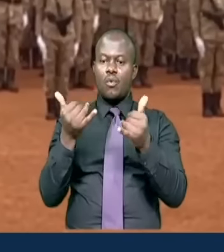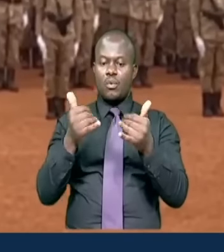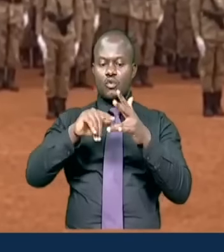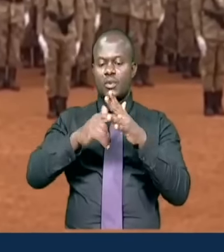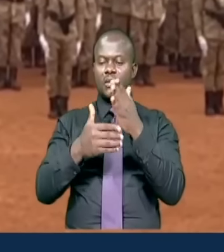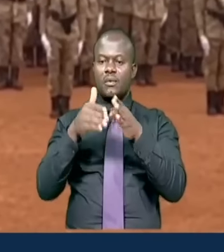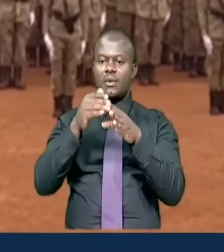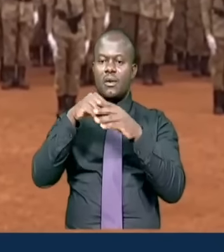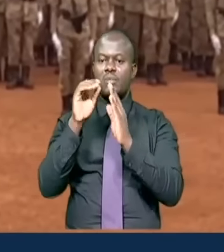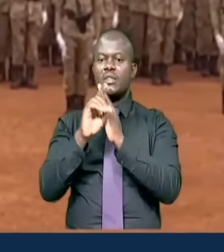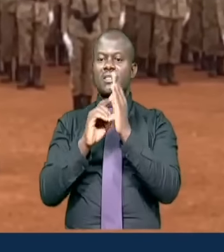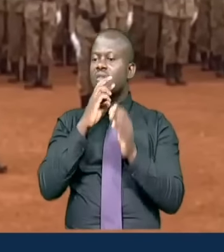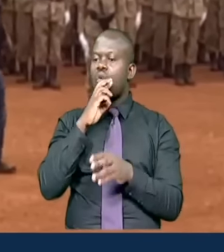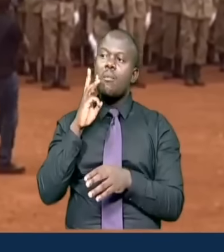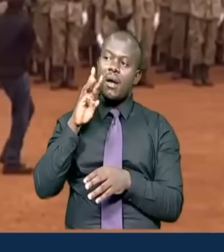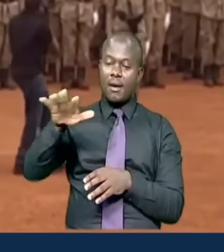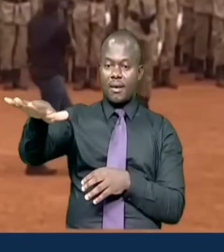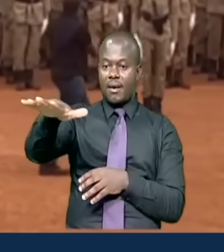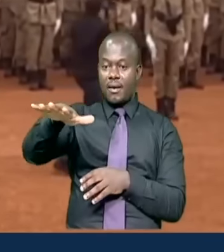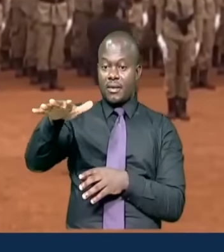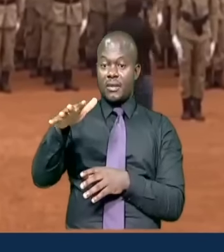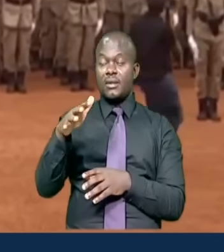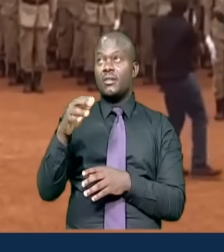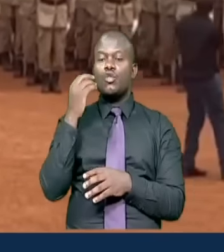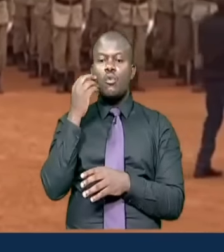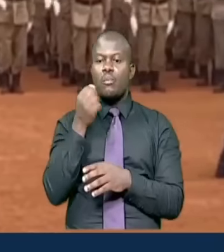twatangiye kucyubaka mu karere ka Rwamagana ngira ngo